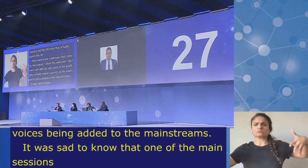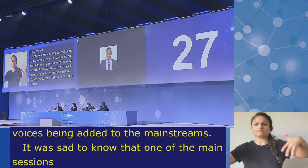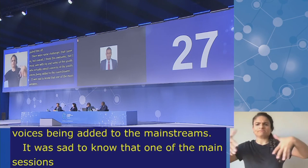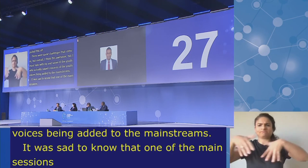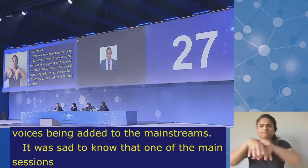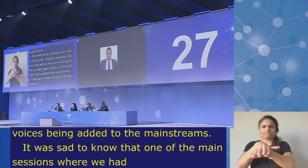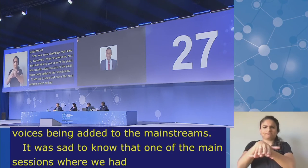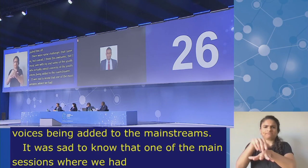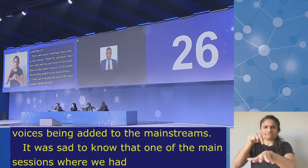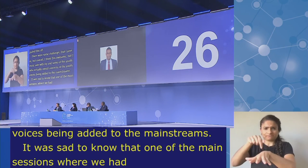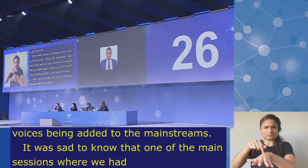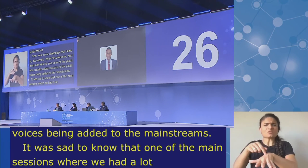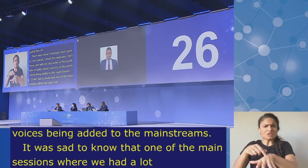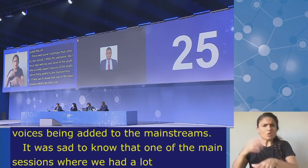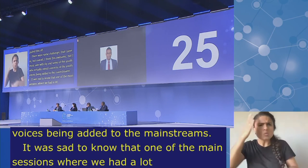всегда слышатся.